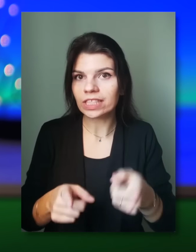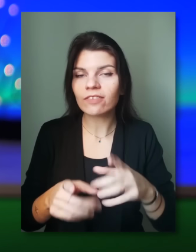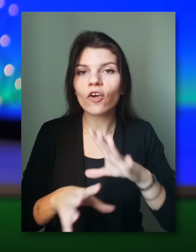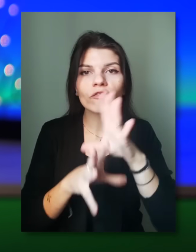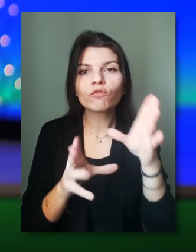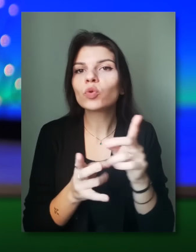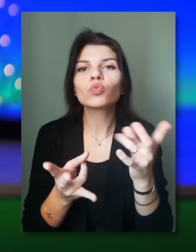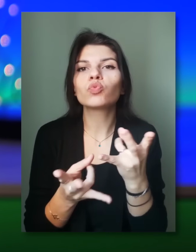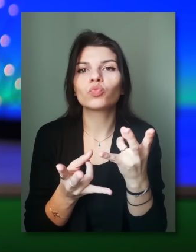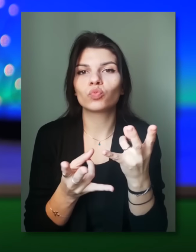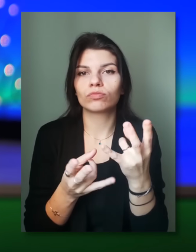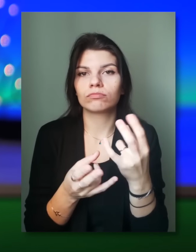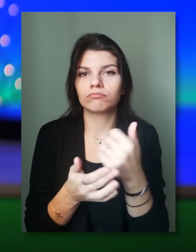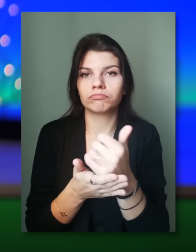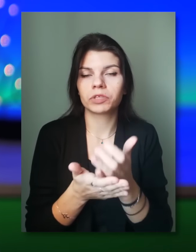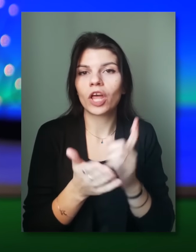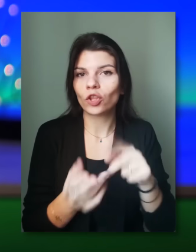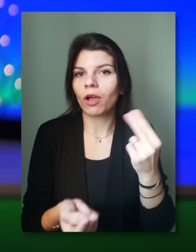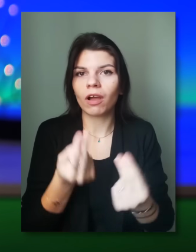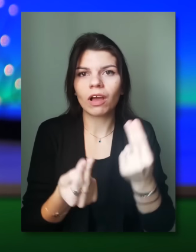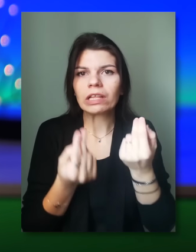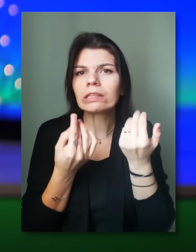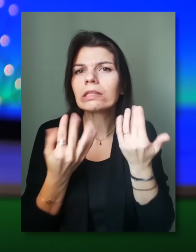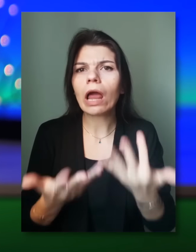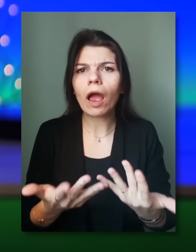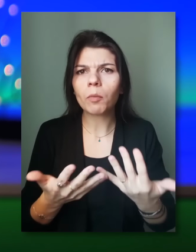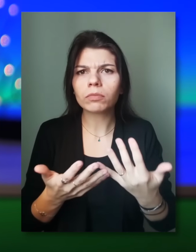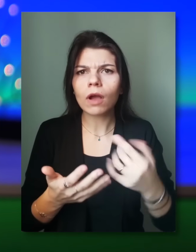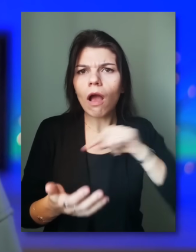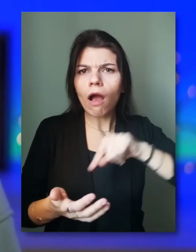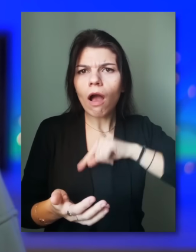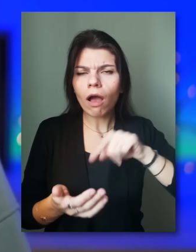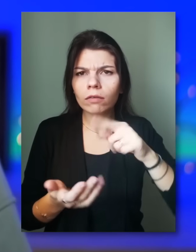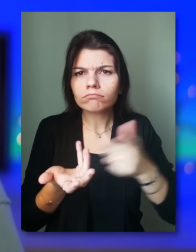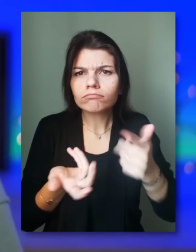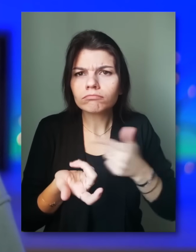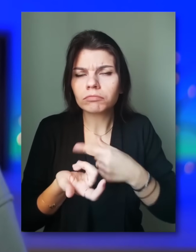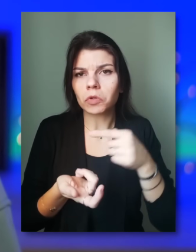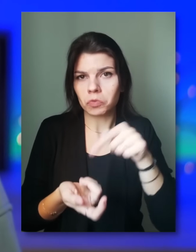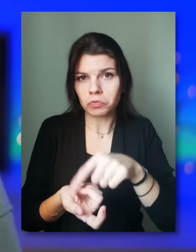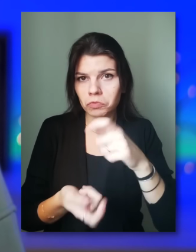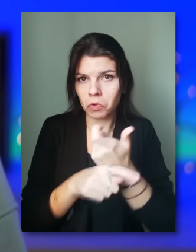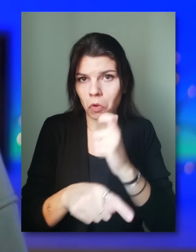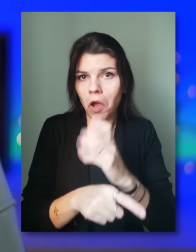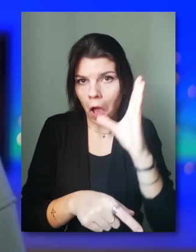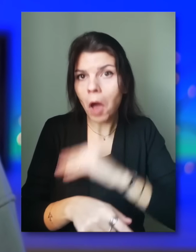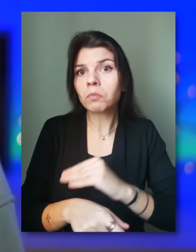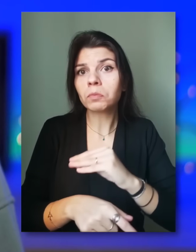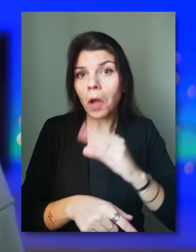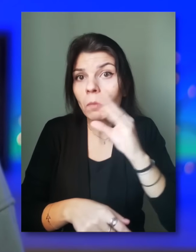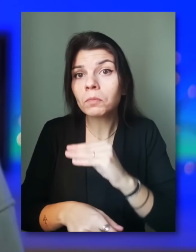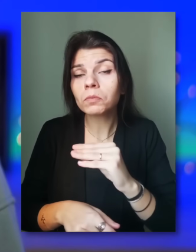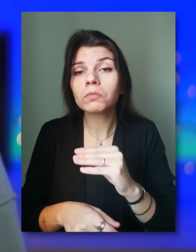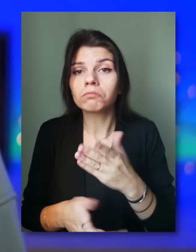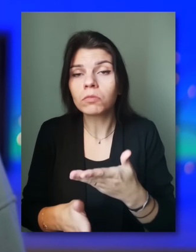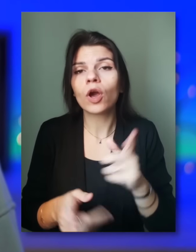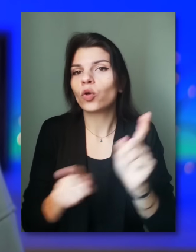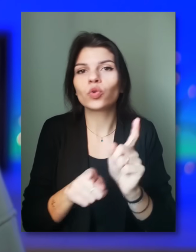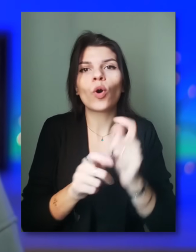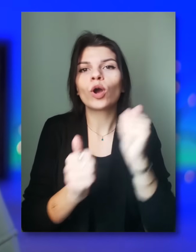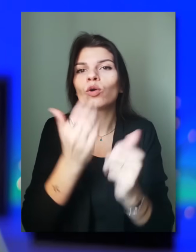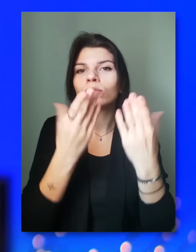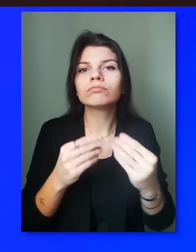справдімаєнеобхідну продуктивністьдлявідтвореннянавітьвимогливих проектів.Іцяпродуктивність проявляєтьсянелишевіграх,а